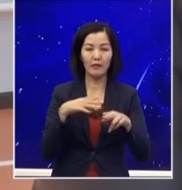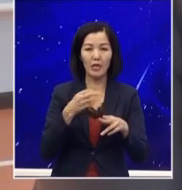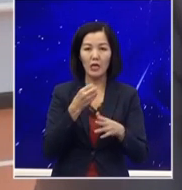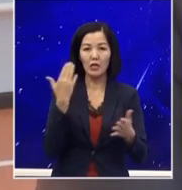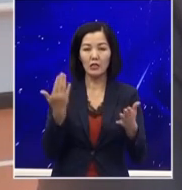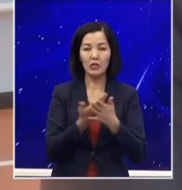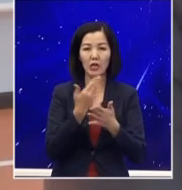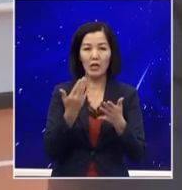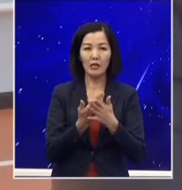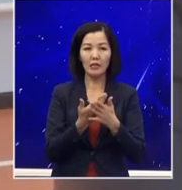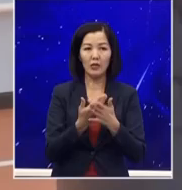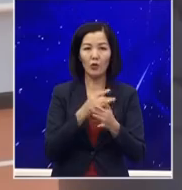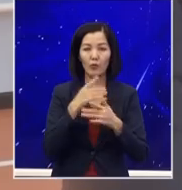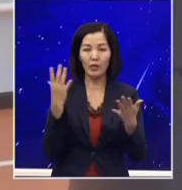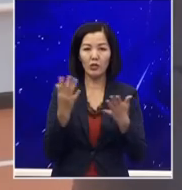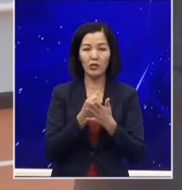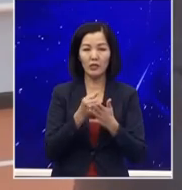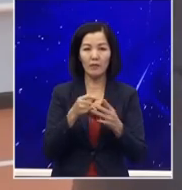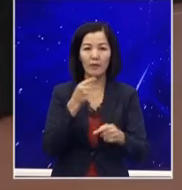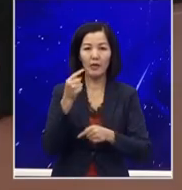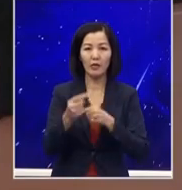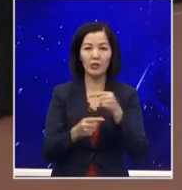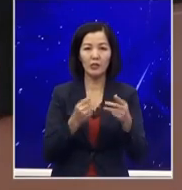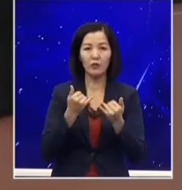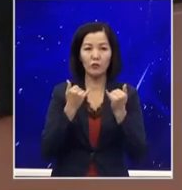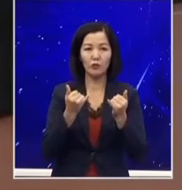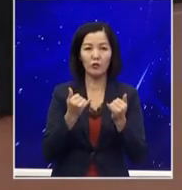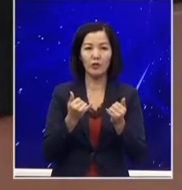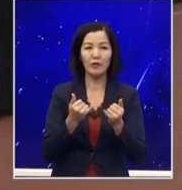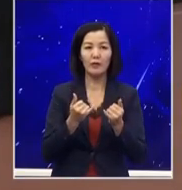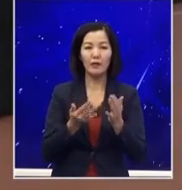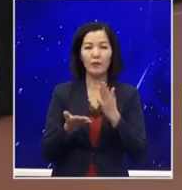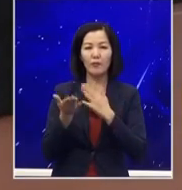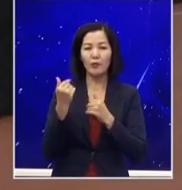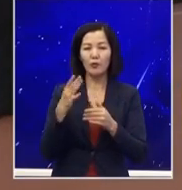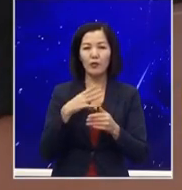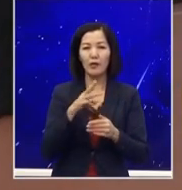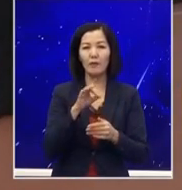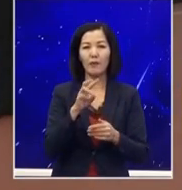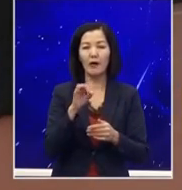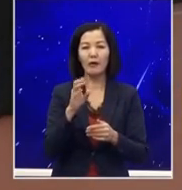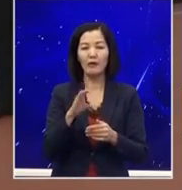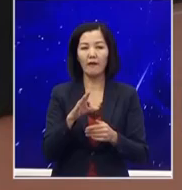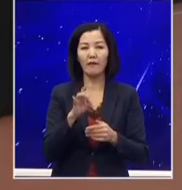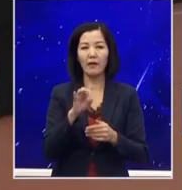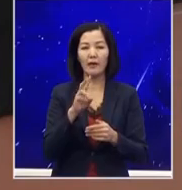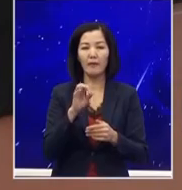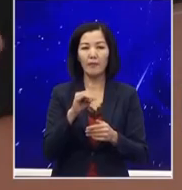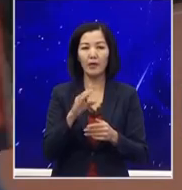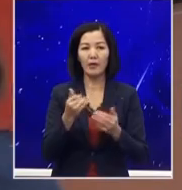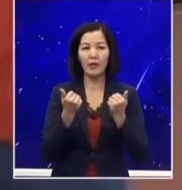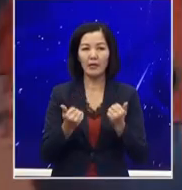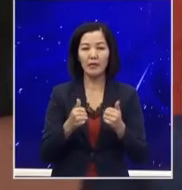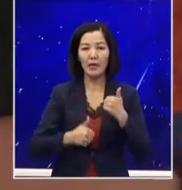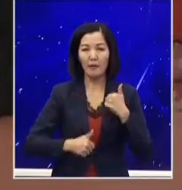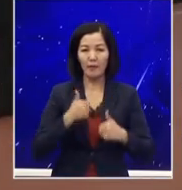жақсылықтар үшін осы жерде, болашақ ұрпақ үшін барлығы. Бір кезде мысалы Мұқағали Мақатаев, Тұрайымбек бабаларын мақтан тұтса, қазір де